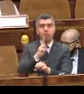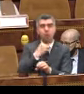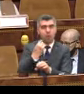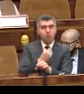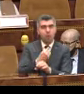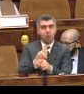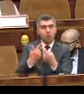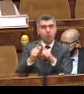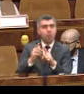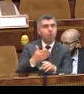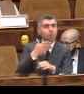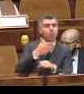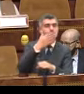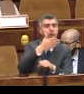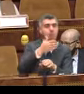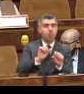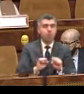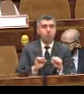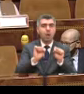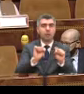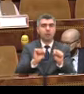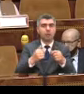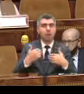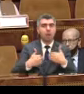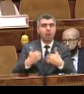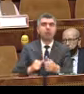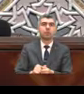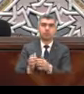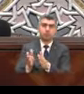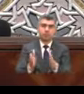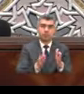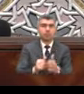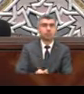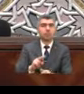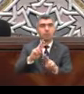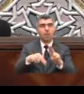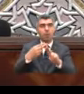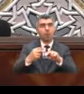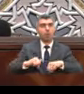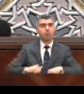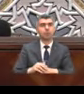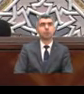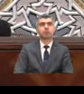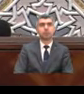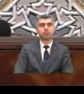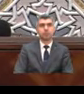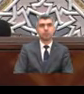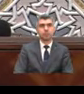اتخذتها مستقبلا لمواجهة معاناة هذه الفئات؟ شكرا سيد النائب. جواب سيد الوزيرة. تفضل سيد الوزيرة المنصة.